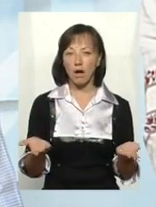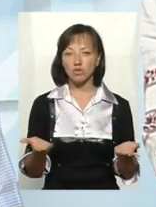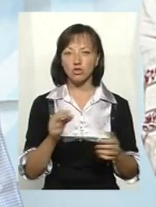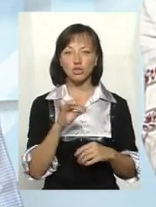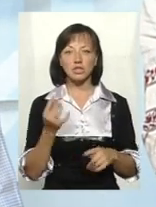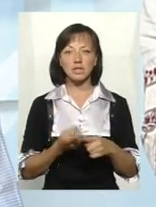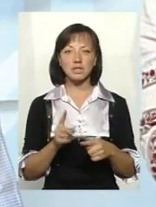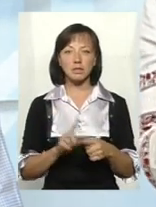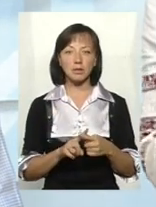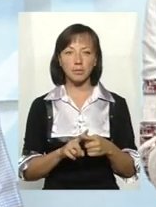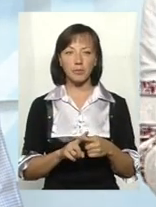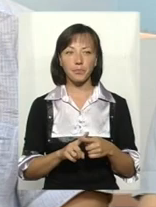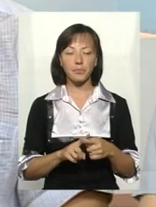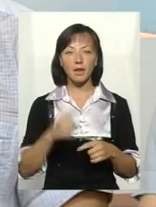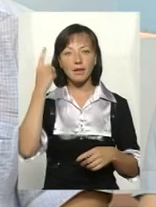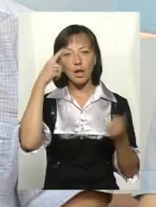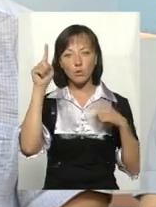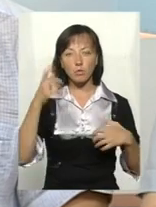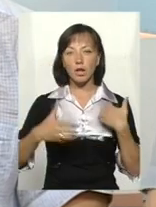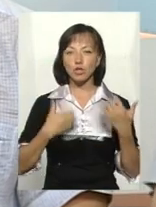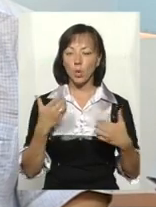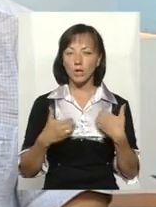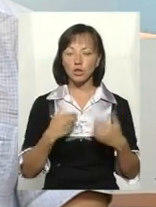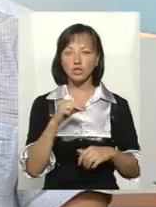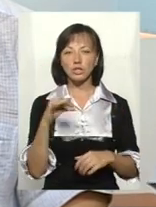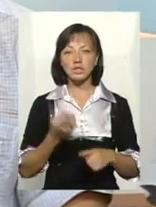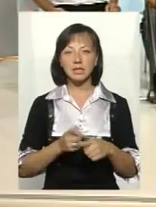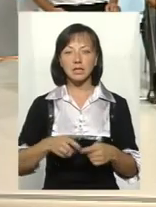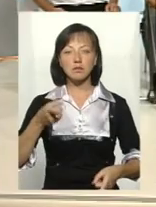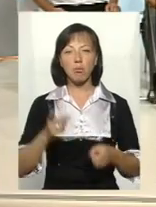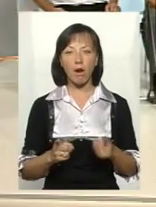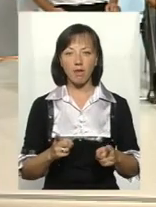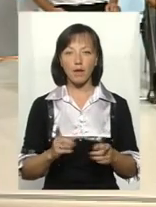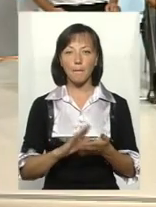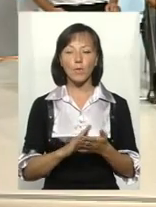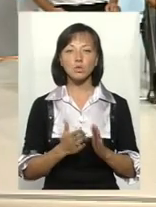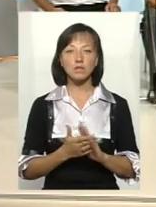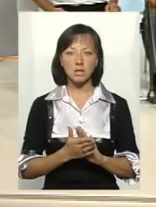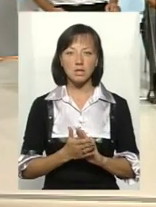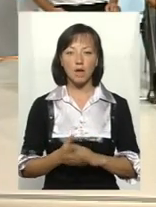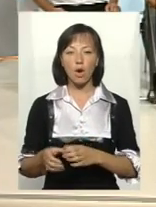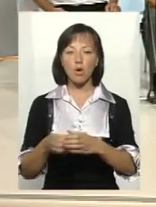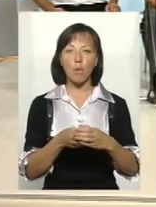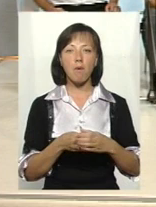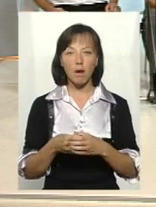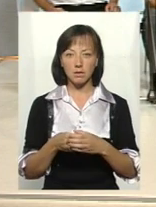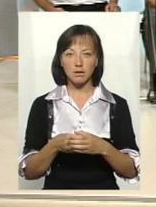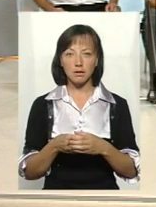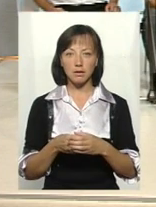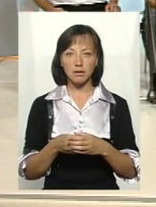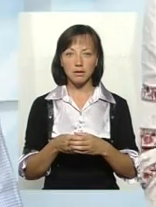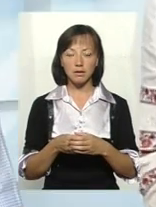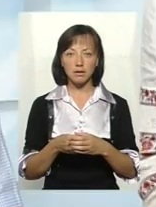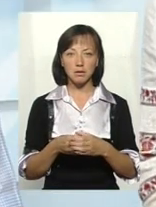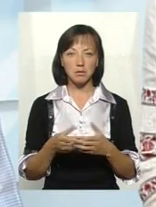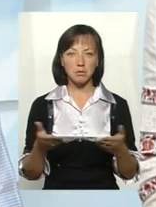це надуманий ажіотаж, чи це справді позиція громади,